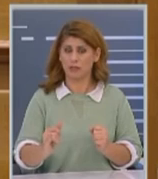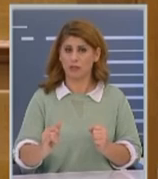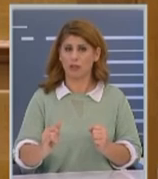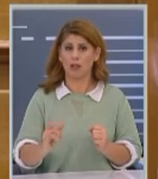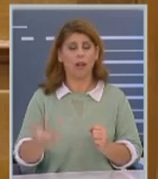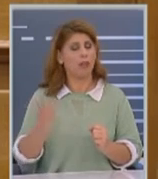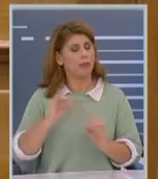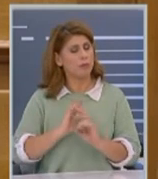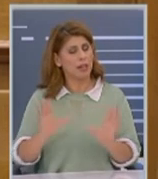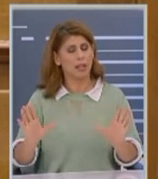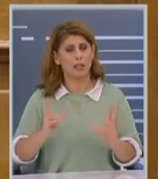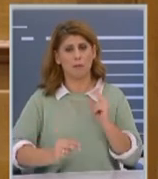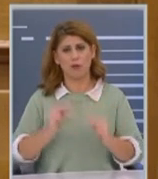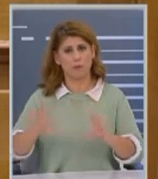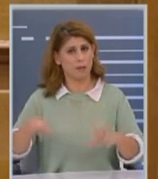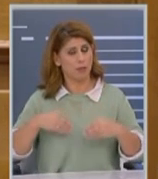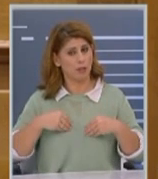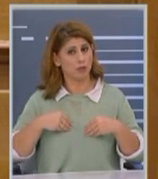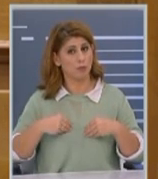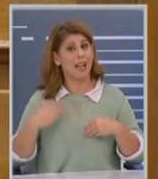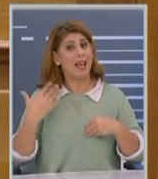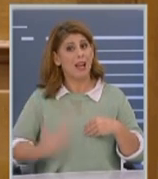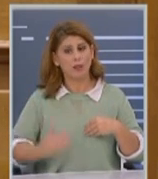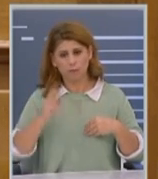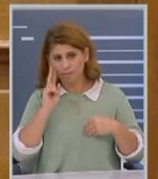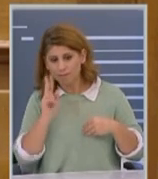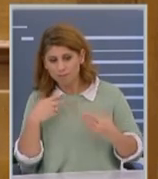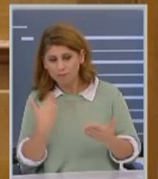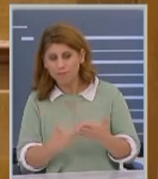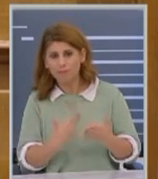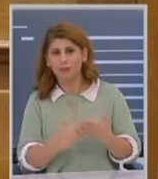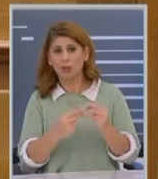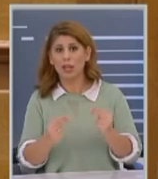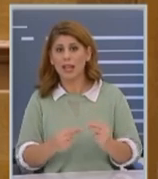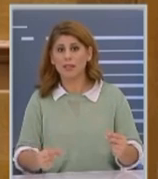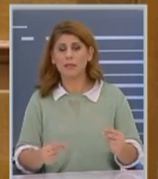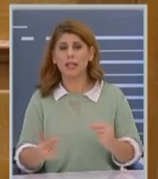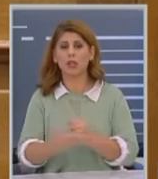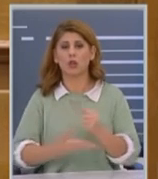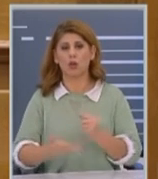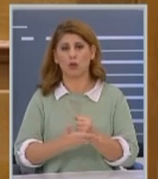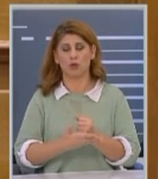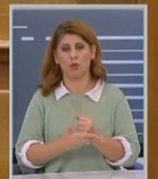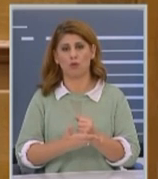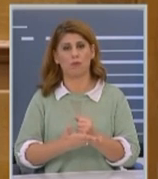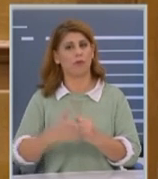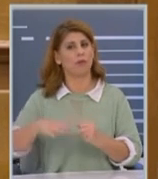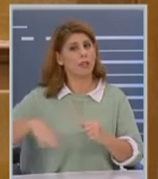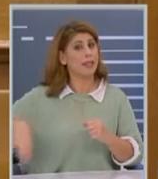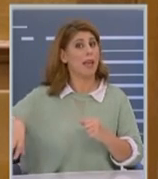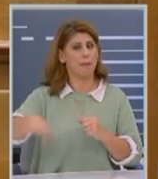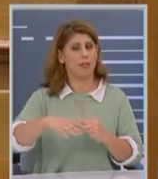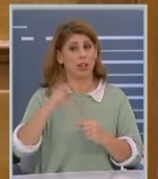έχουμε κανένα πρόβλημα να τις αποδεχθούμε, έχουμε ορατά αποτελέσματα για τον αγροτικό κόσμο και την Ήπειρο. Μέσα